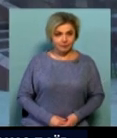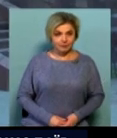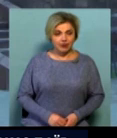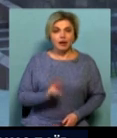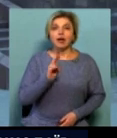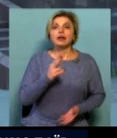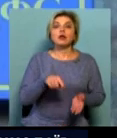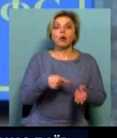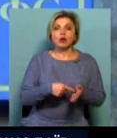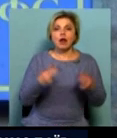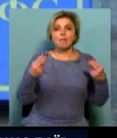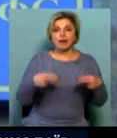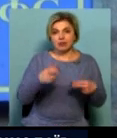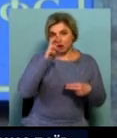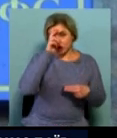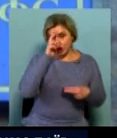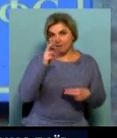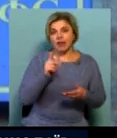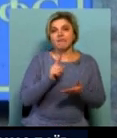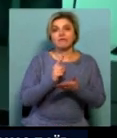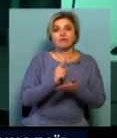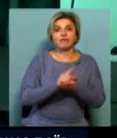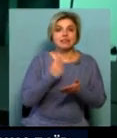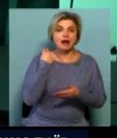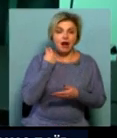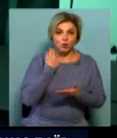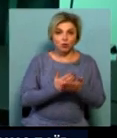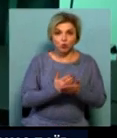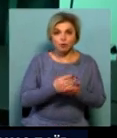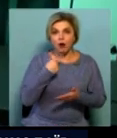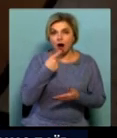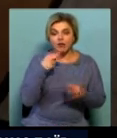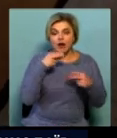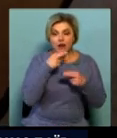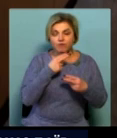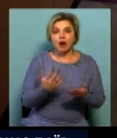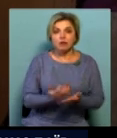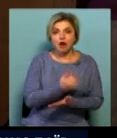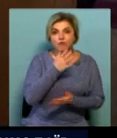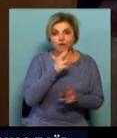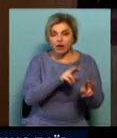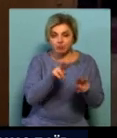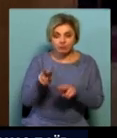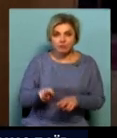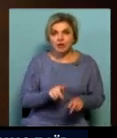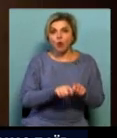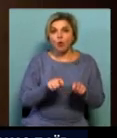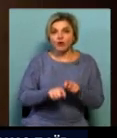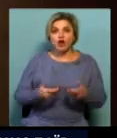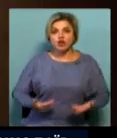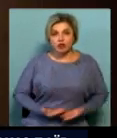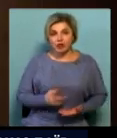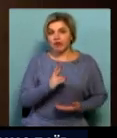В Миколаївській митниці Державної фіскальної служби говорять, речовину знайшли під час проведення огляду житлових та